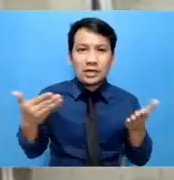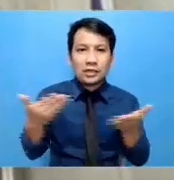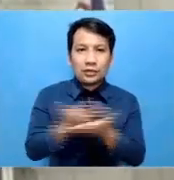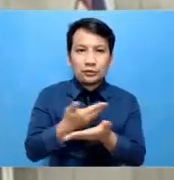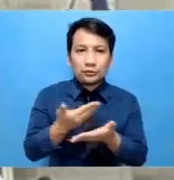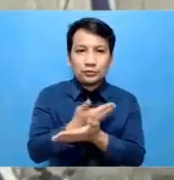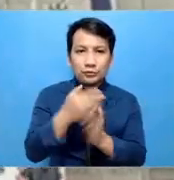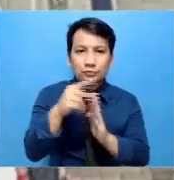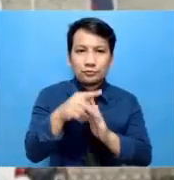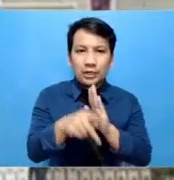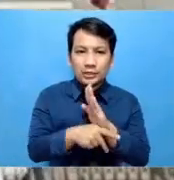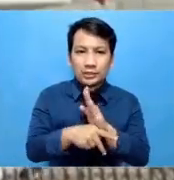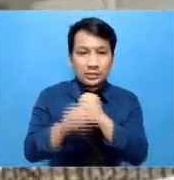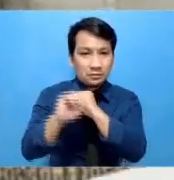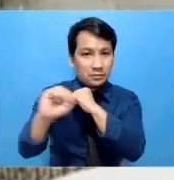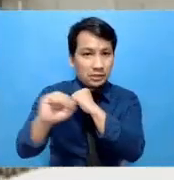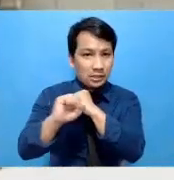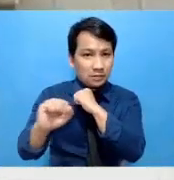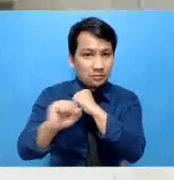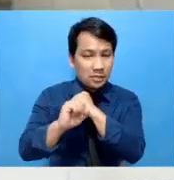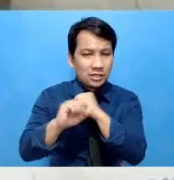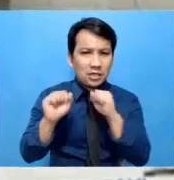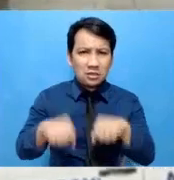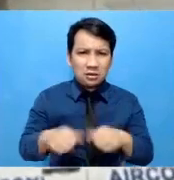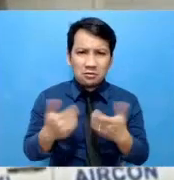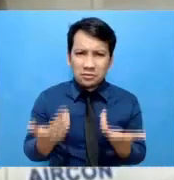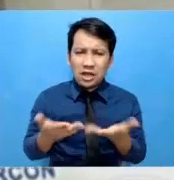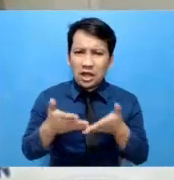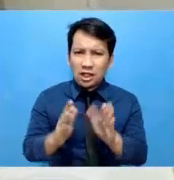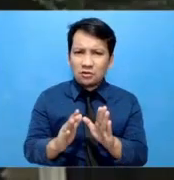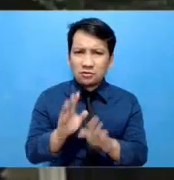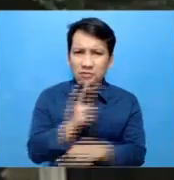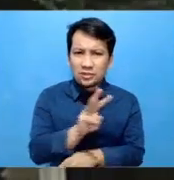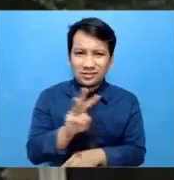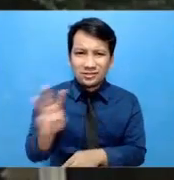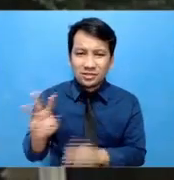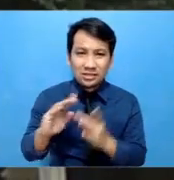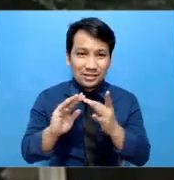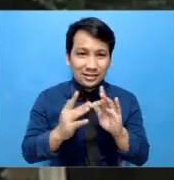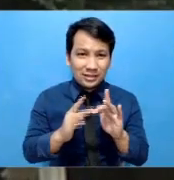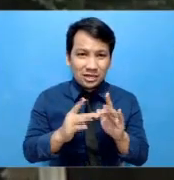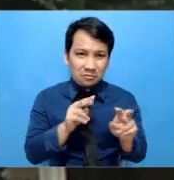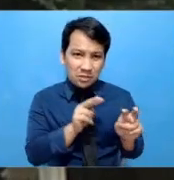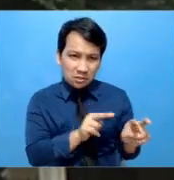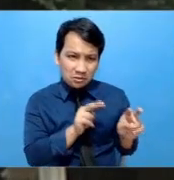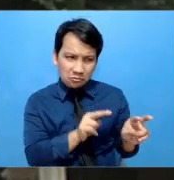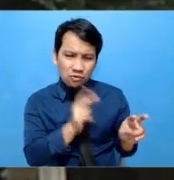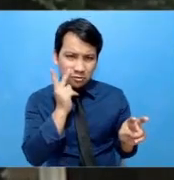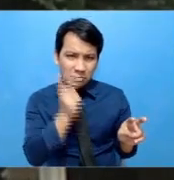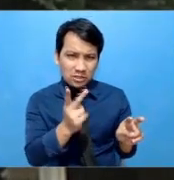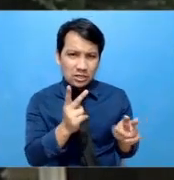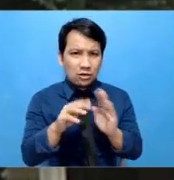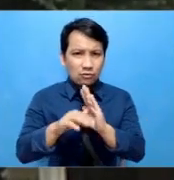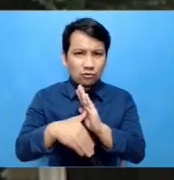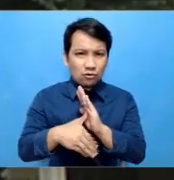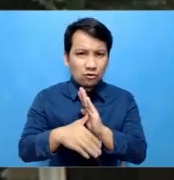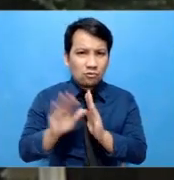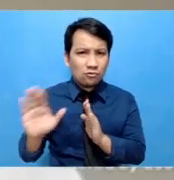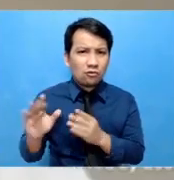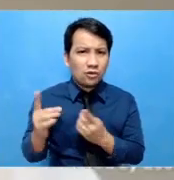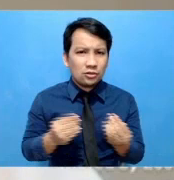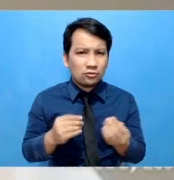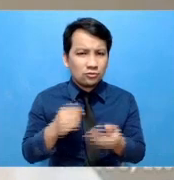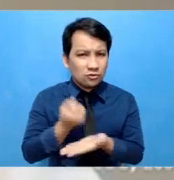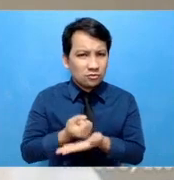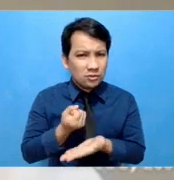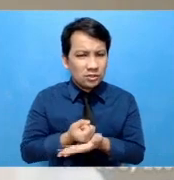patakaran sa pangangampanya. Papayagan ang online campaigning. Pero imomonitor pa rin sila ng COMELEC pagdating sa kanilang mga nagagastos.